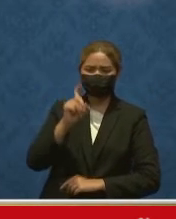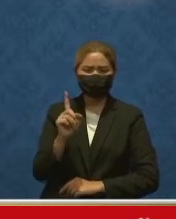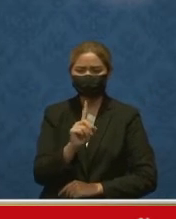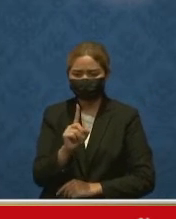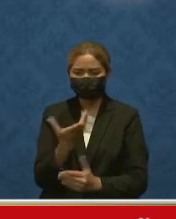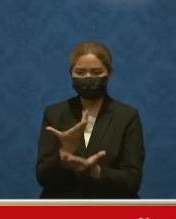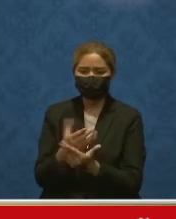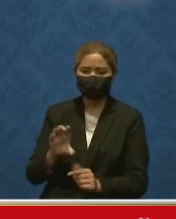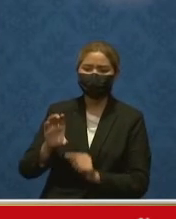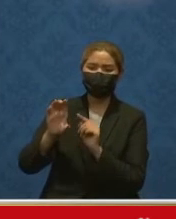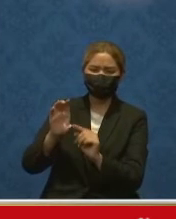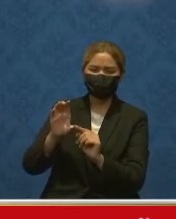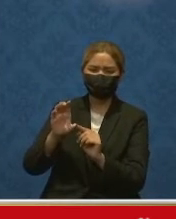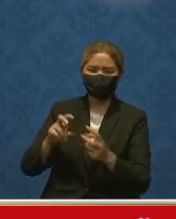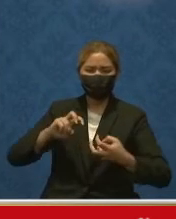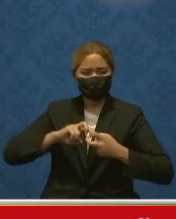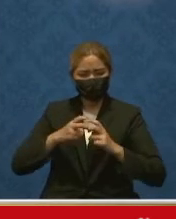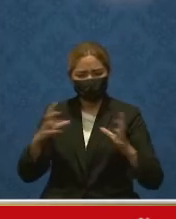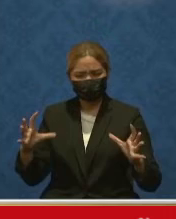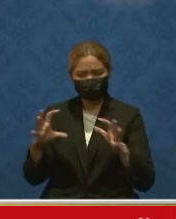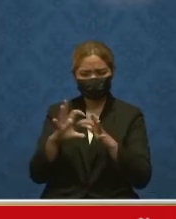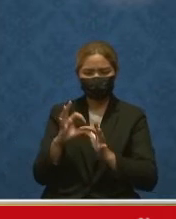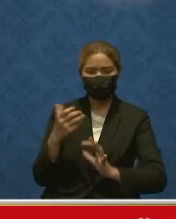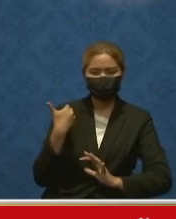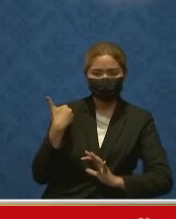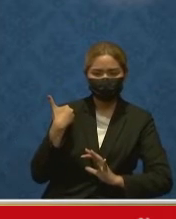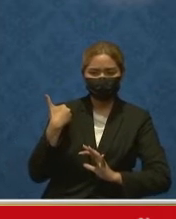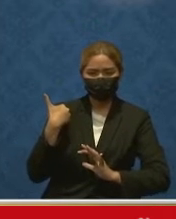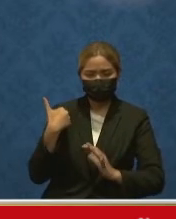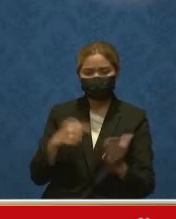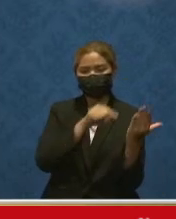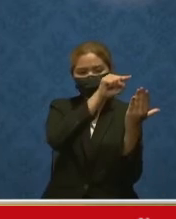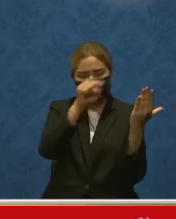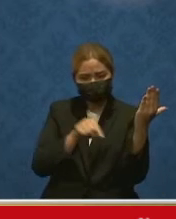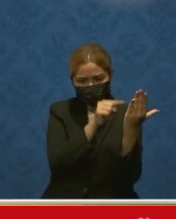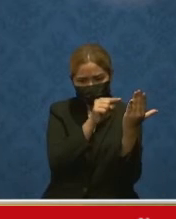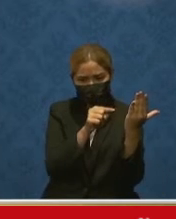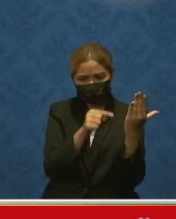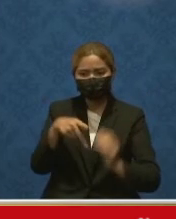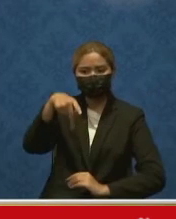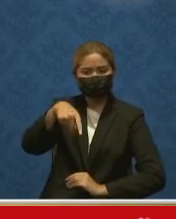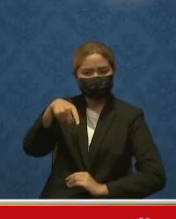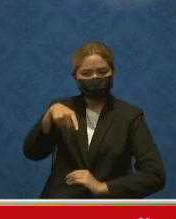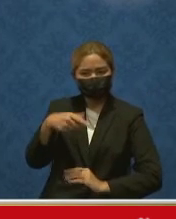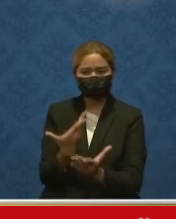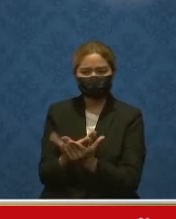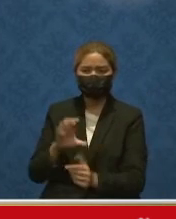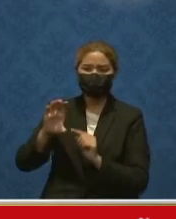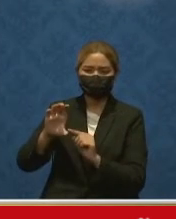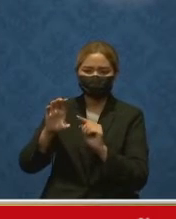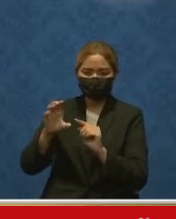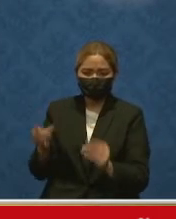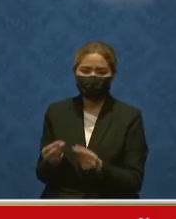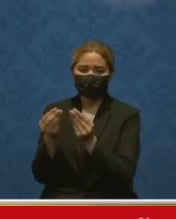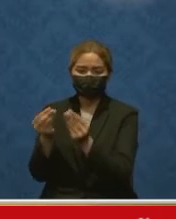ทำไมมันเกี่ยวข้องเรื่องอะไรบอกว่าเป็นพื้นที่เศรษฐกิจพิเศษแล้วยังทุ่มไม่ของกองทัพเรืออีกนะครับ